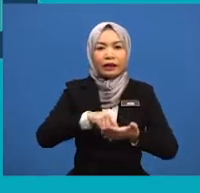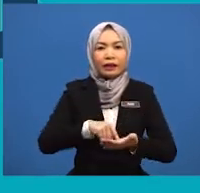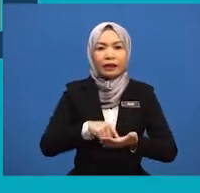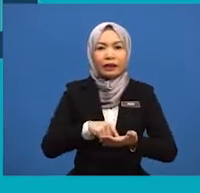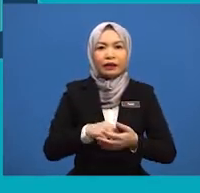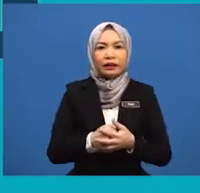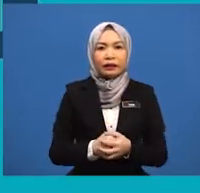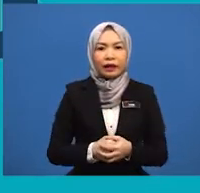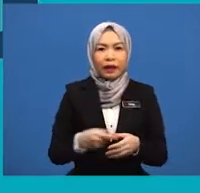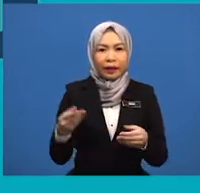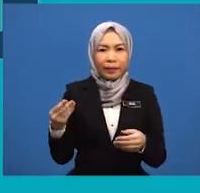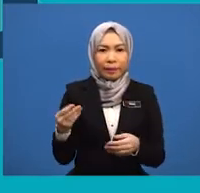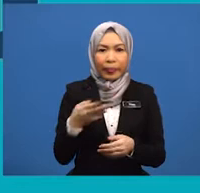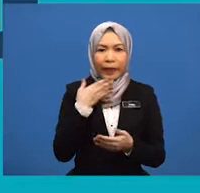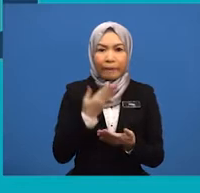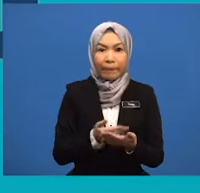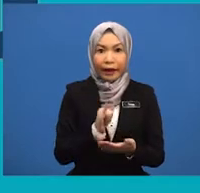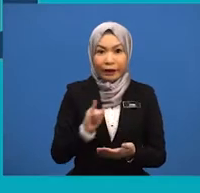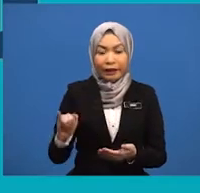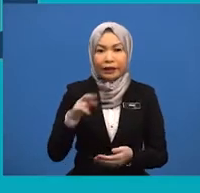Kemudian, baiki ralat tersebut.